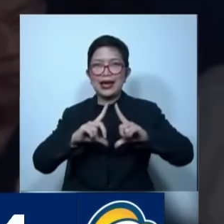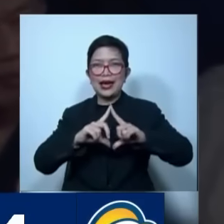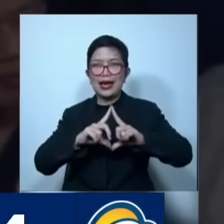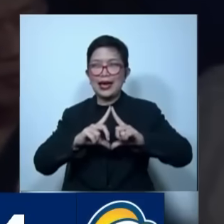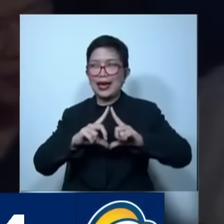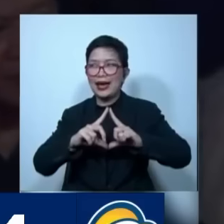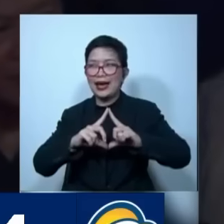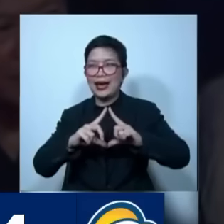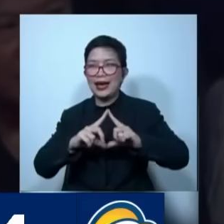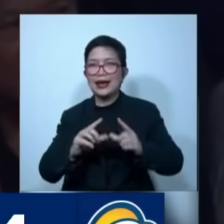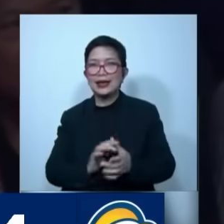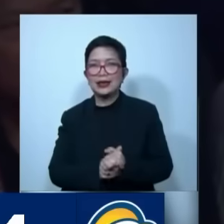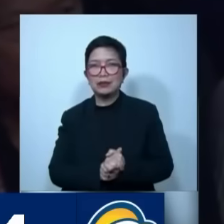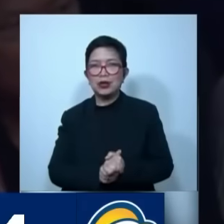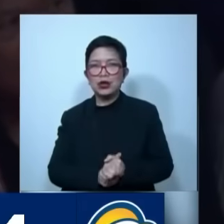hurunya